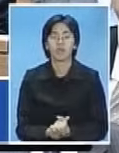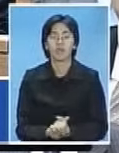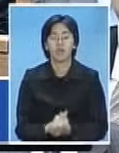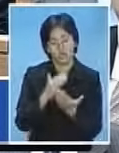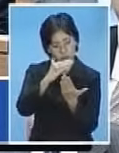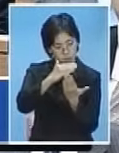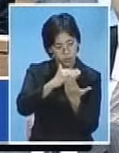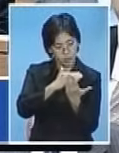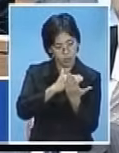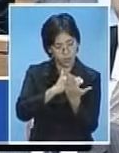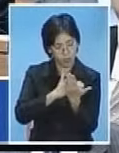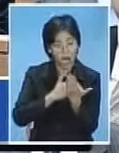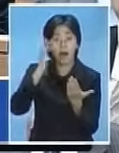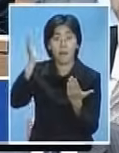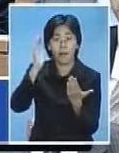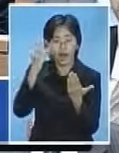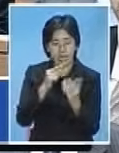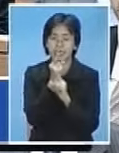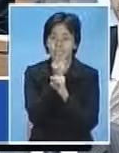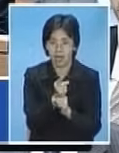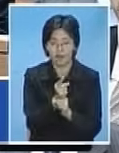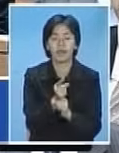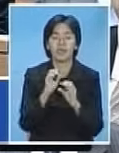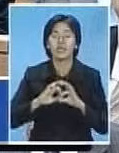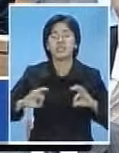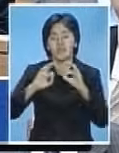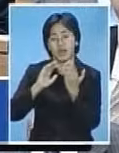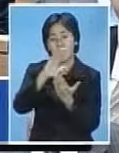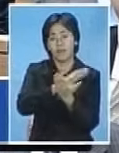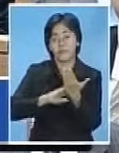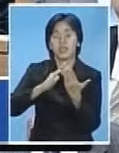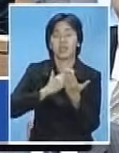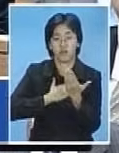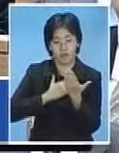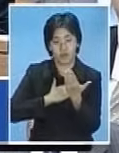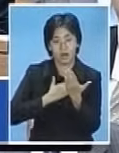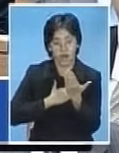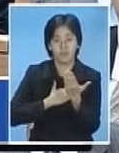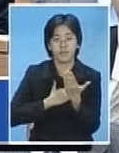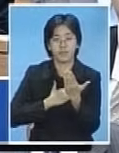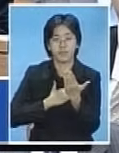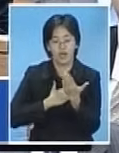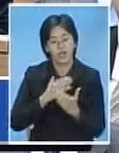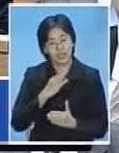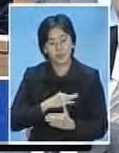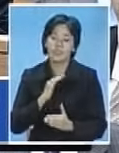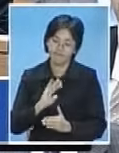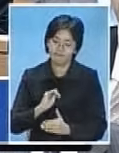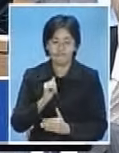ภบทนี้ผมคิดว่าทิศทางบ้านเมืองก็จะมีความน่าสบายใจม